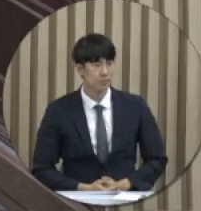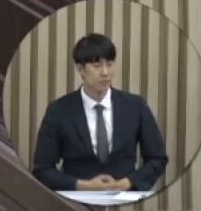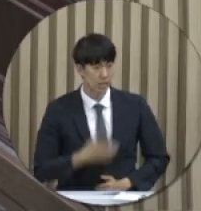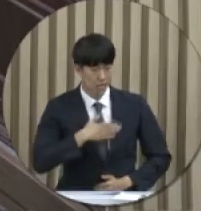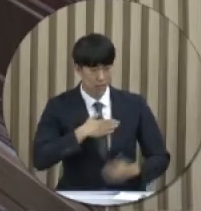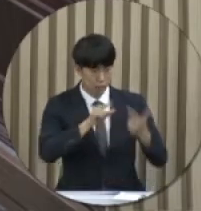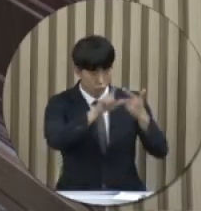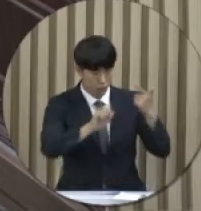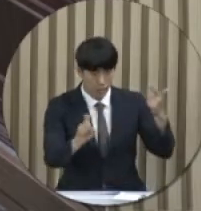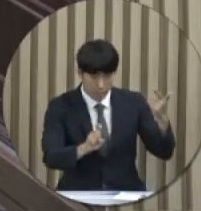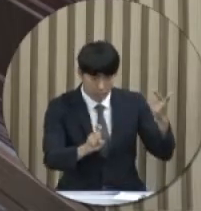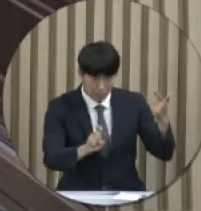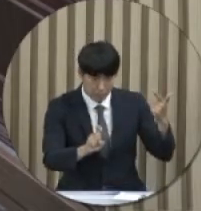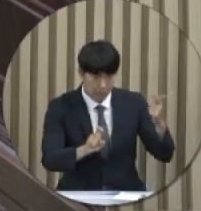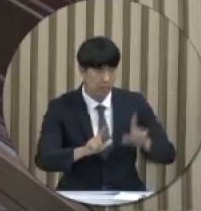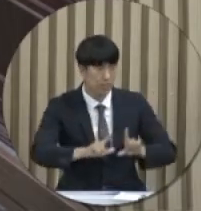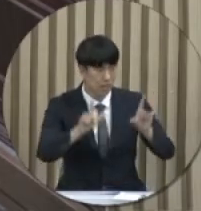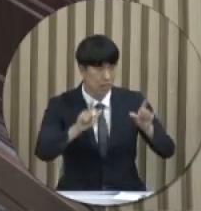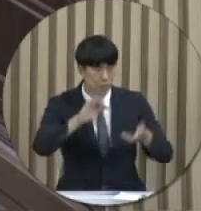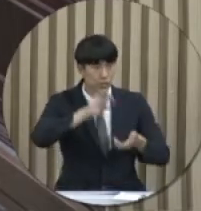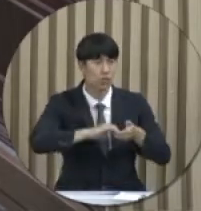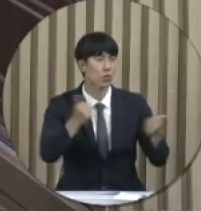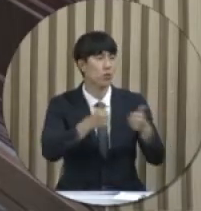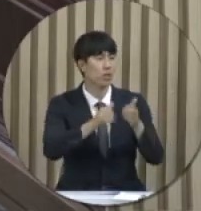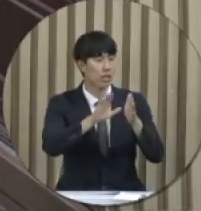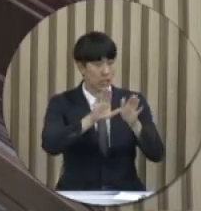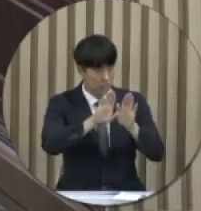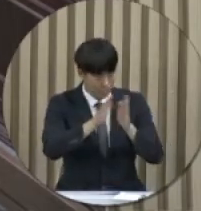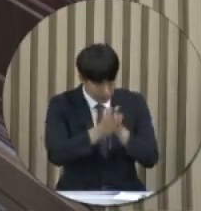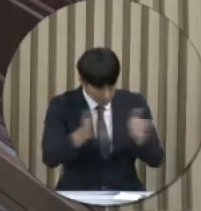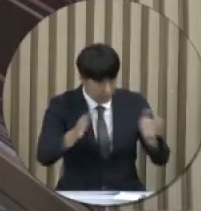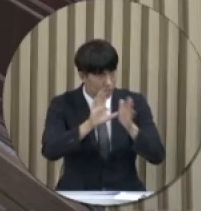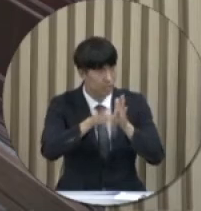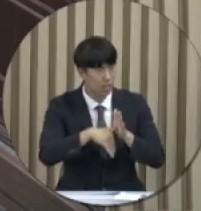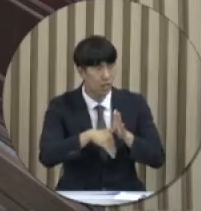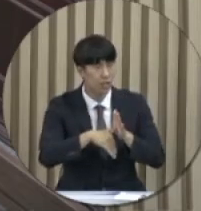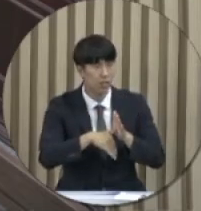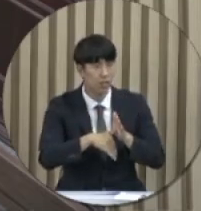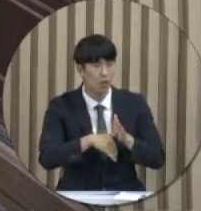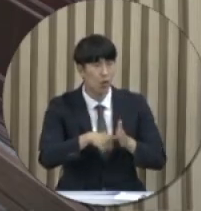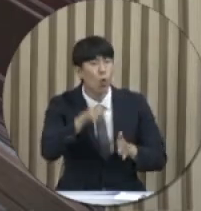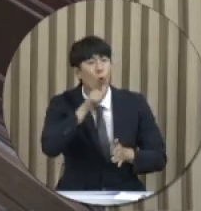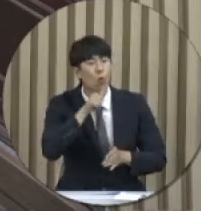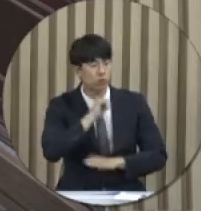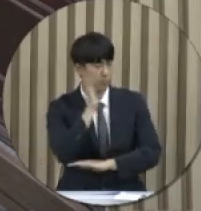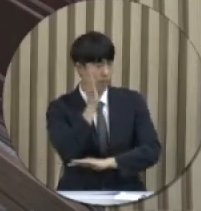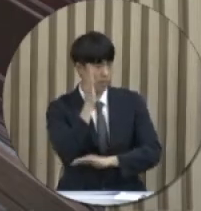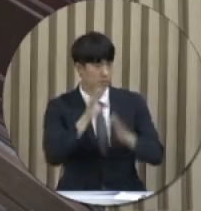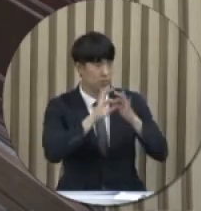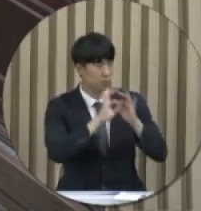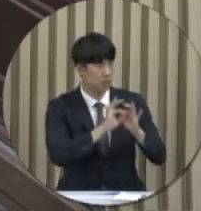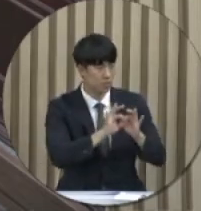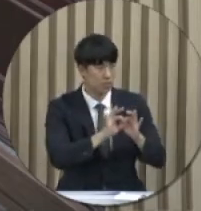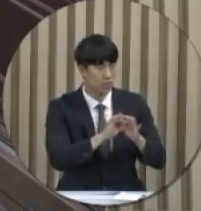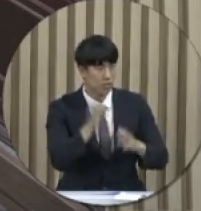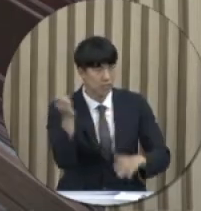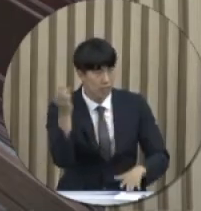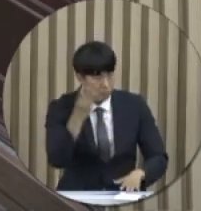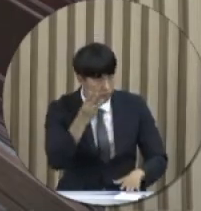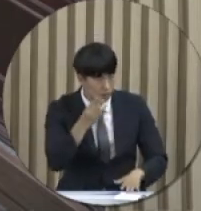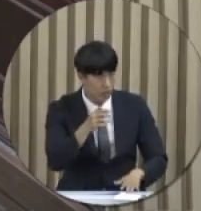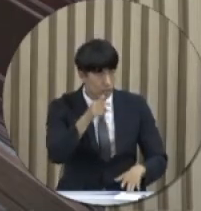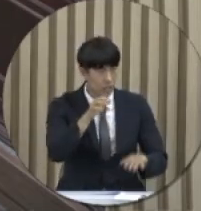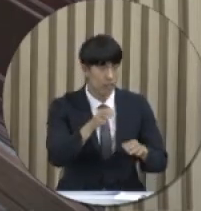6월 10일 날 우리 정례회를 시작할 때 5분 발언을 통해서 삼성 고